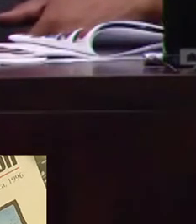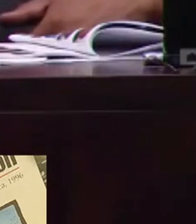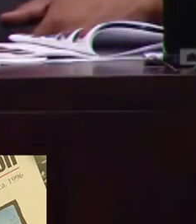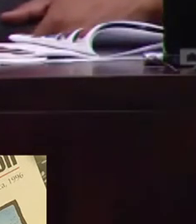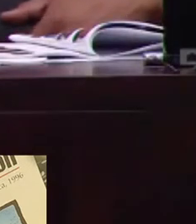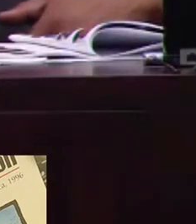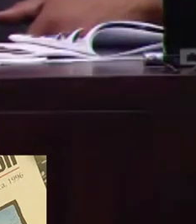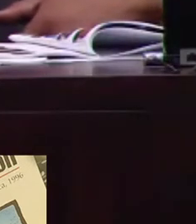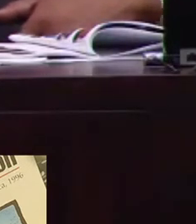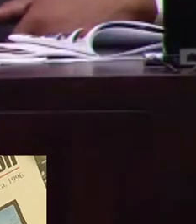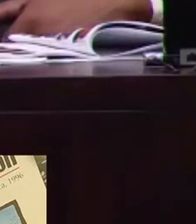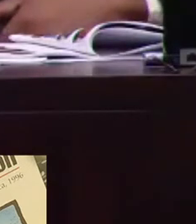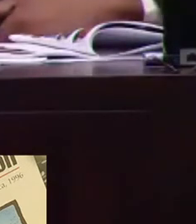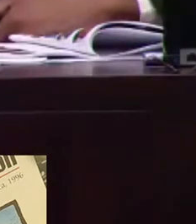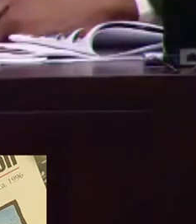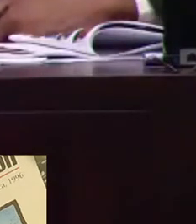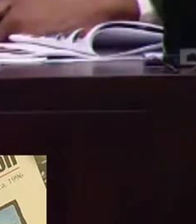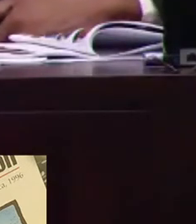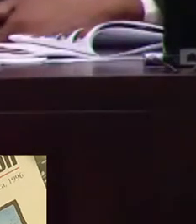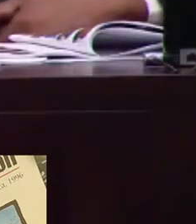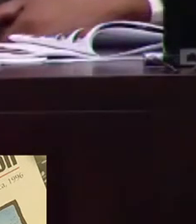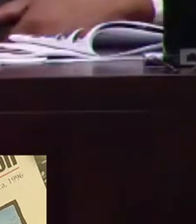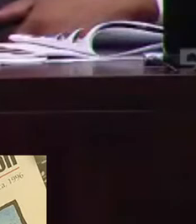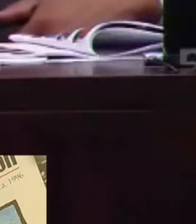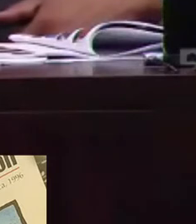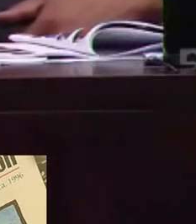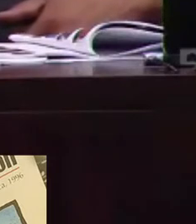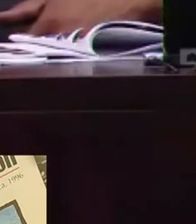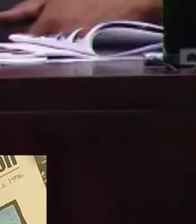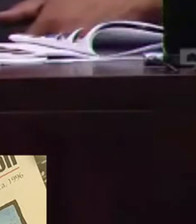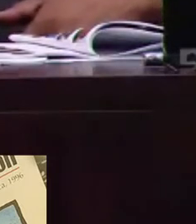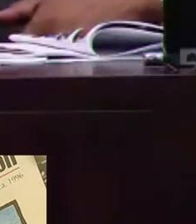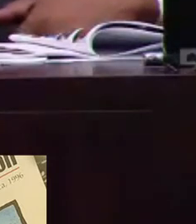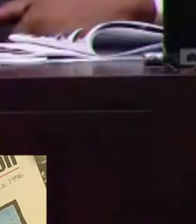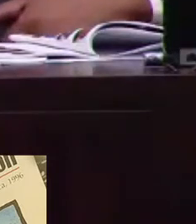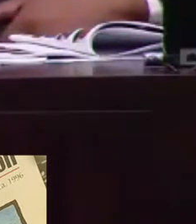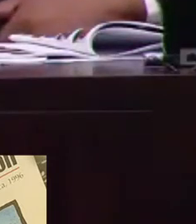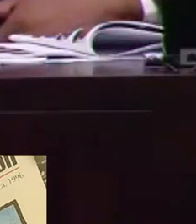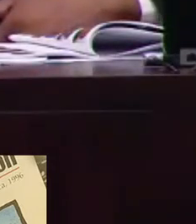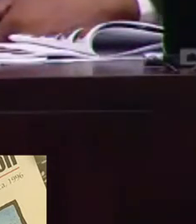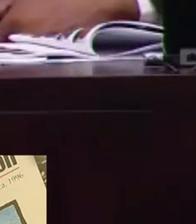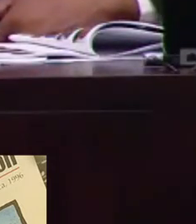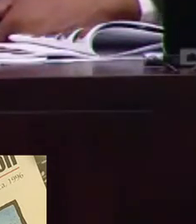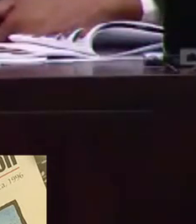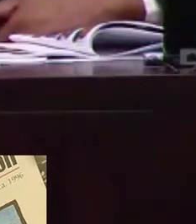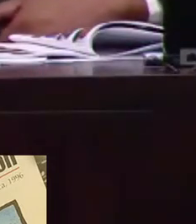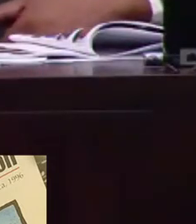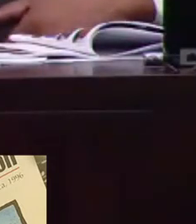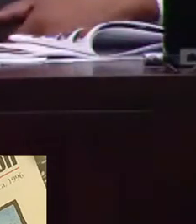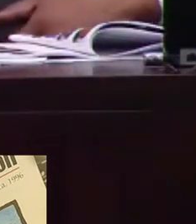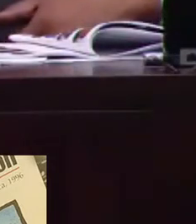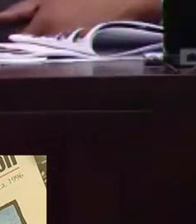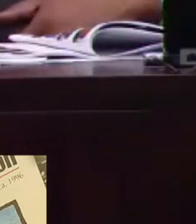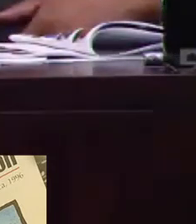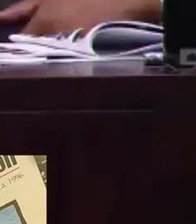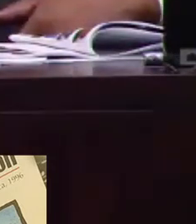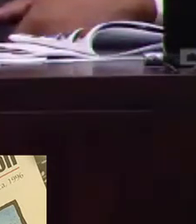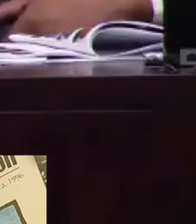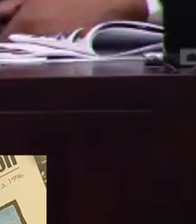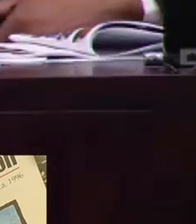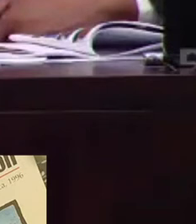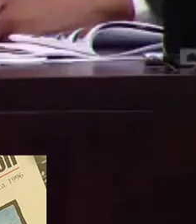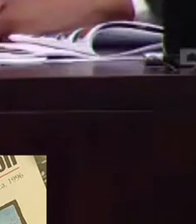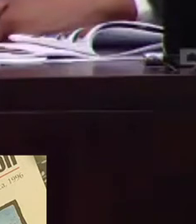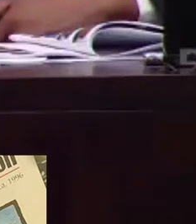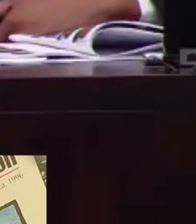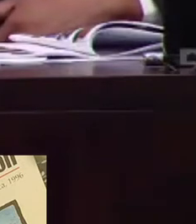vhea vhathu vha tshinnani fhethu ha nṱha u fhira ha vhafumakadzi. U sa eḓana ha mbeu ḽifhasini